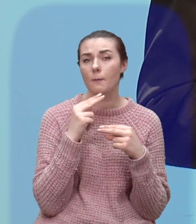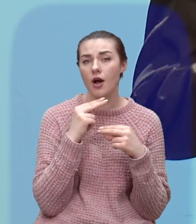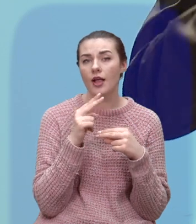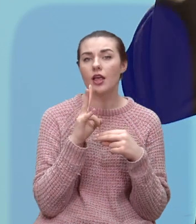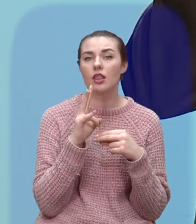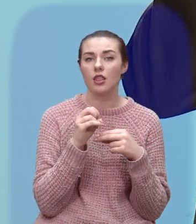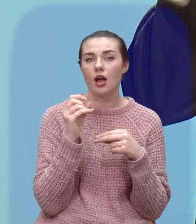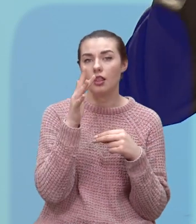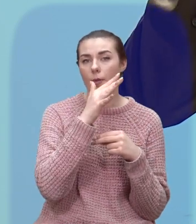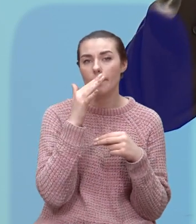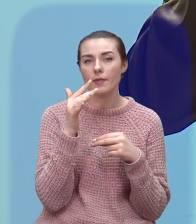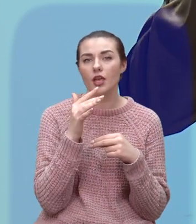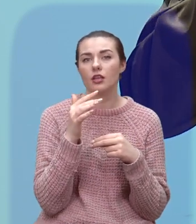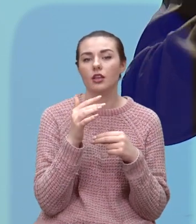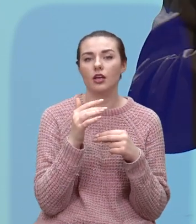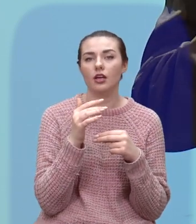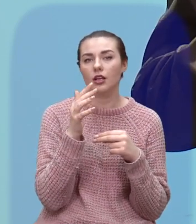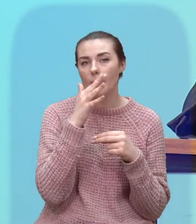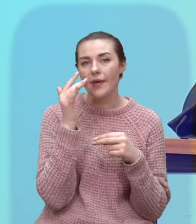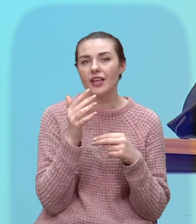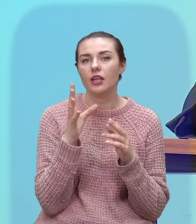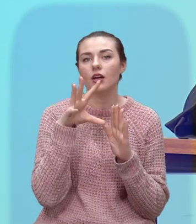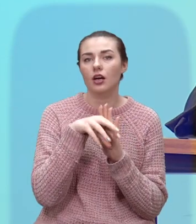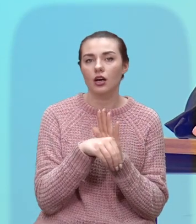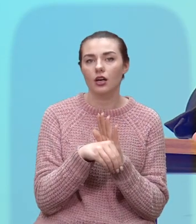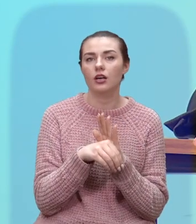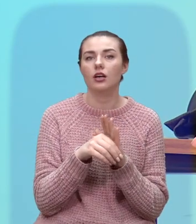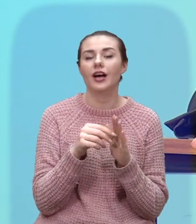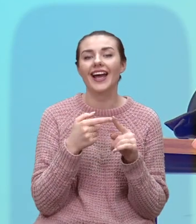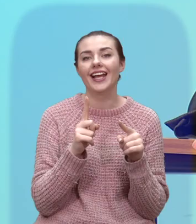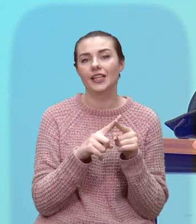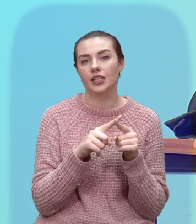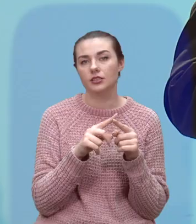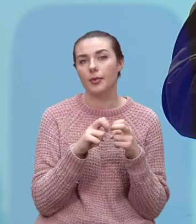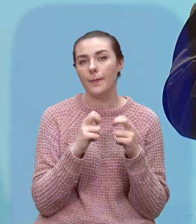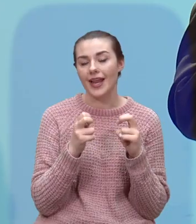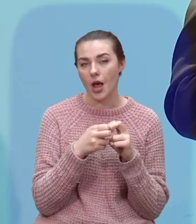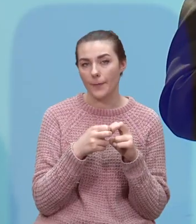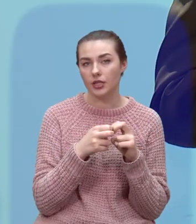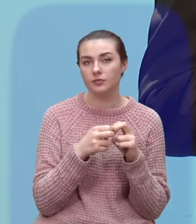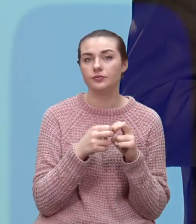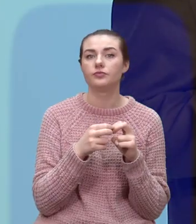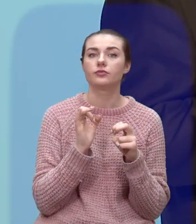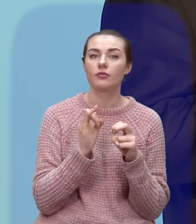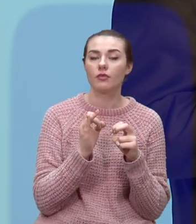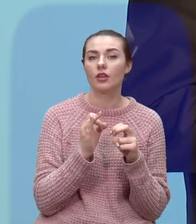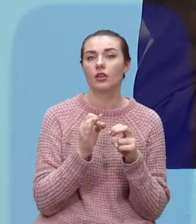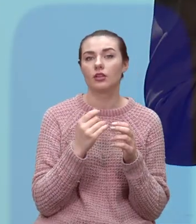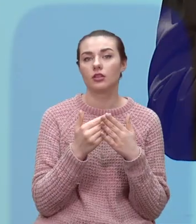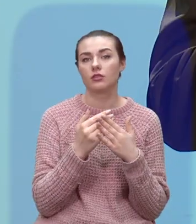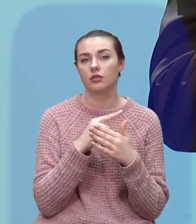внимание на небесной аспект небесную составляющую проблемы да и